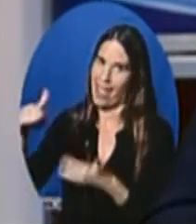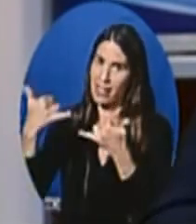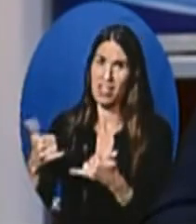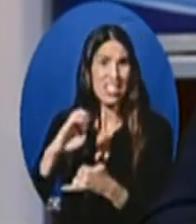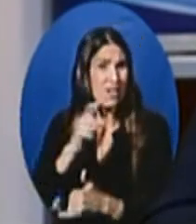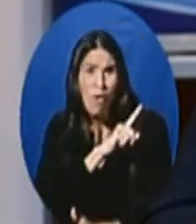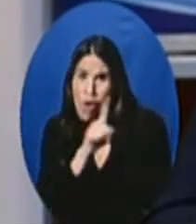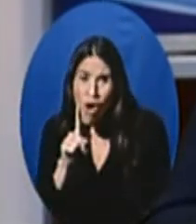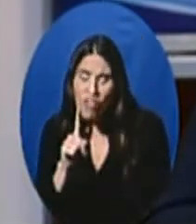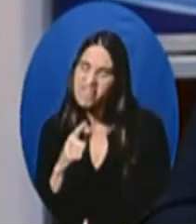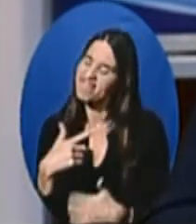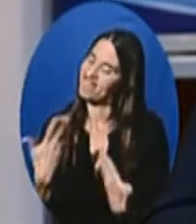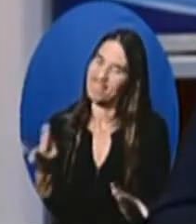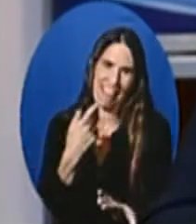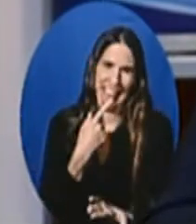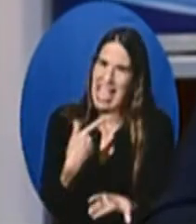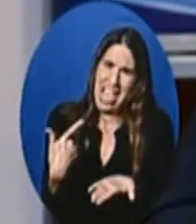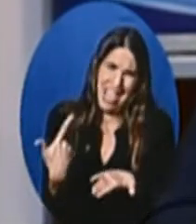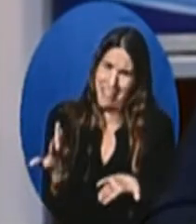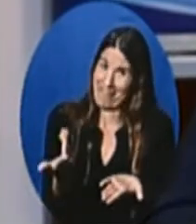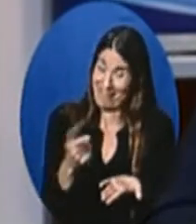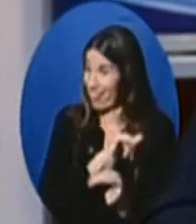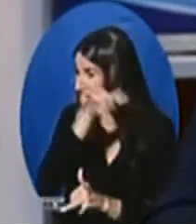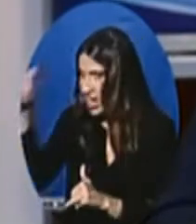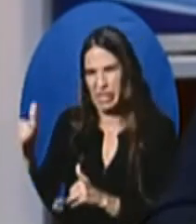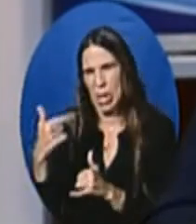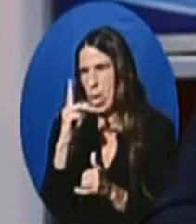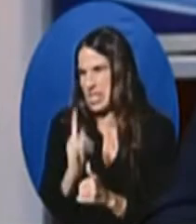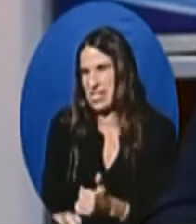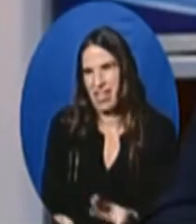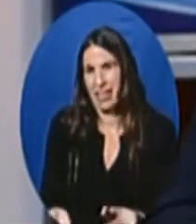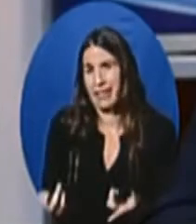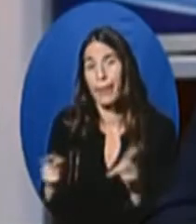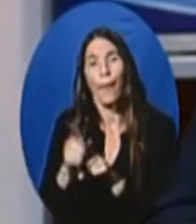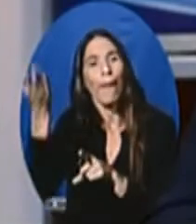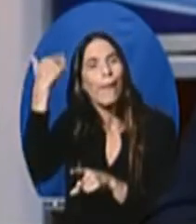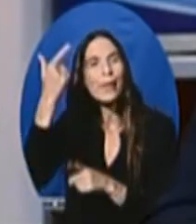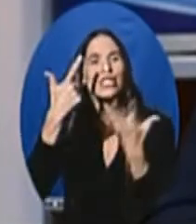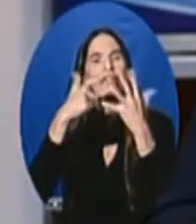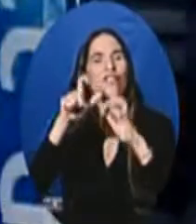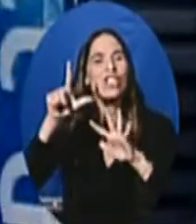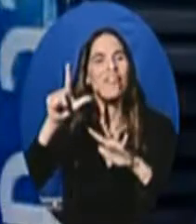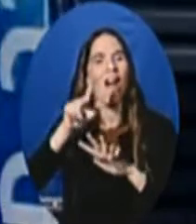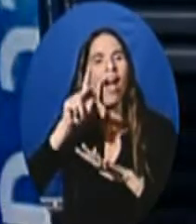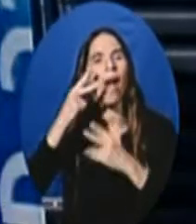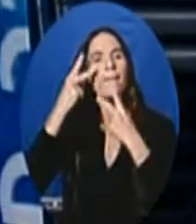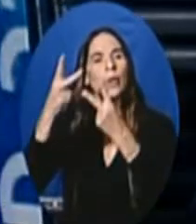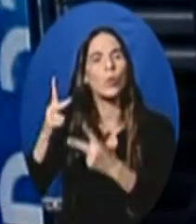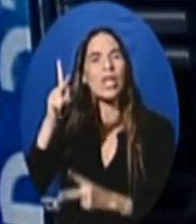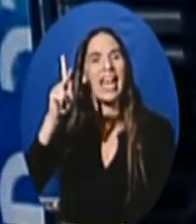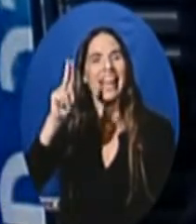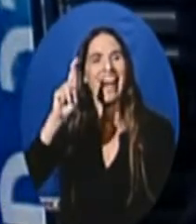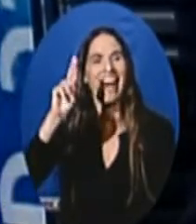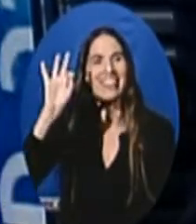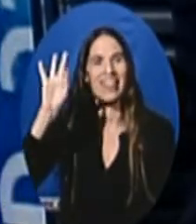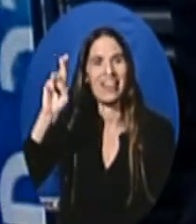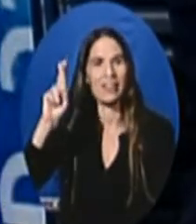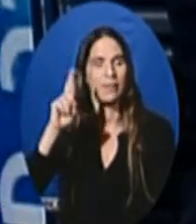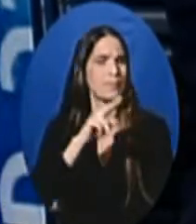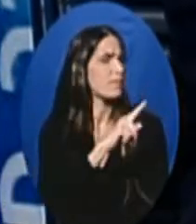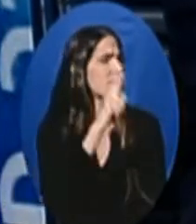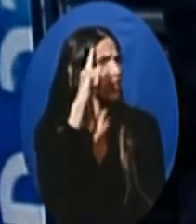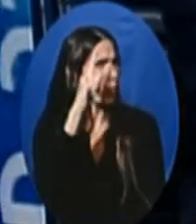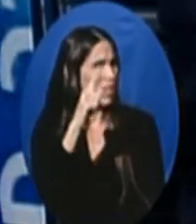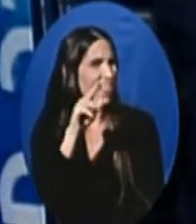אין טעם ל... לנסיעה נוסח הביקור שהיה אצל קרטר ב-77. עוד שאלה אחת, אתה חושב שדף חי עומד?